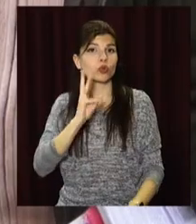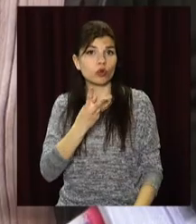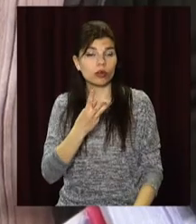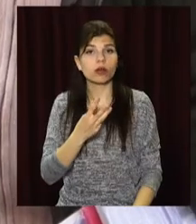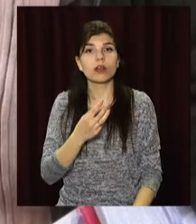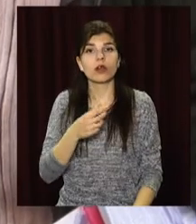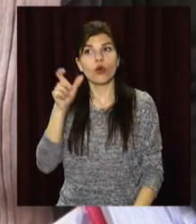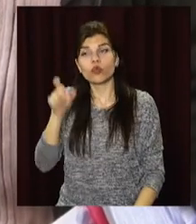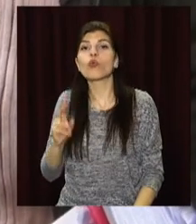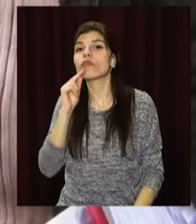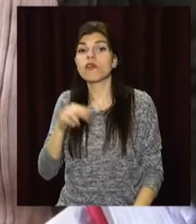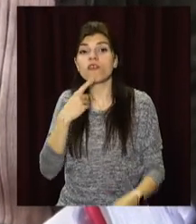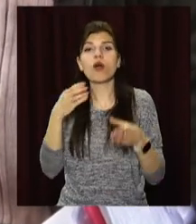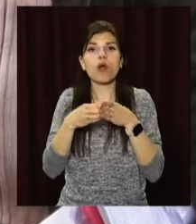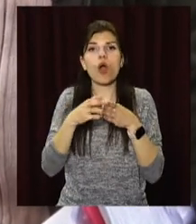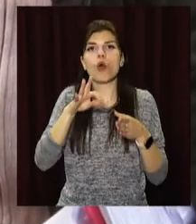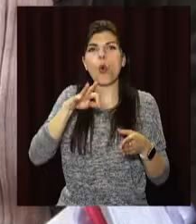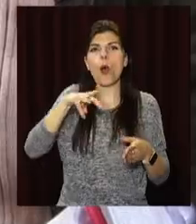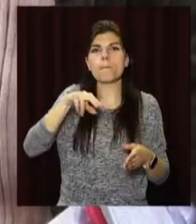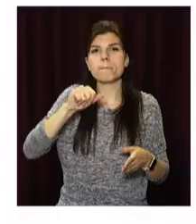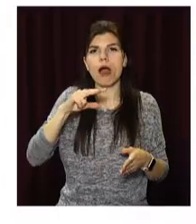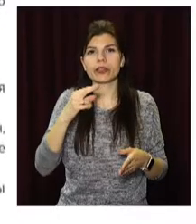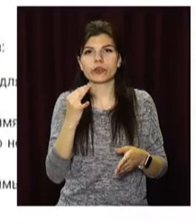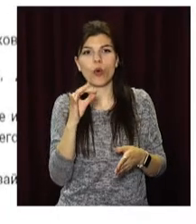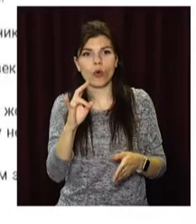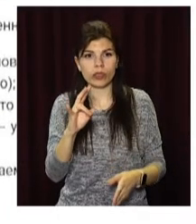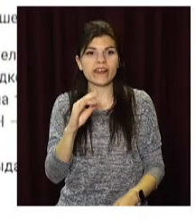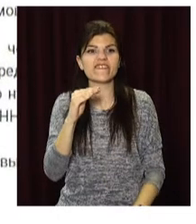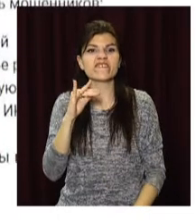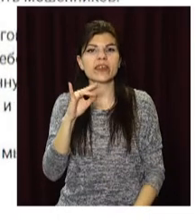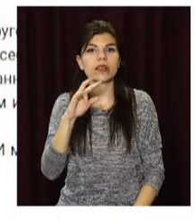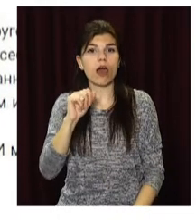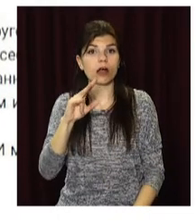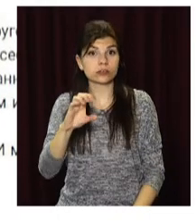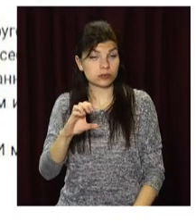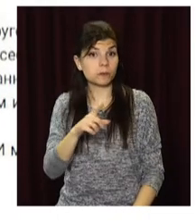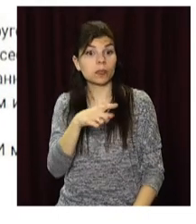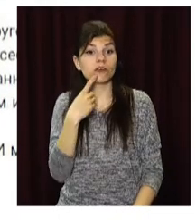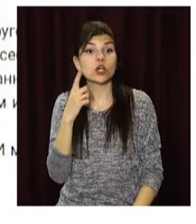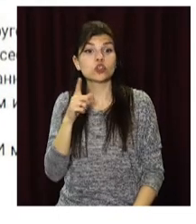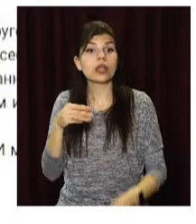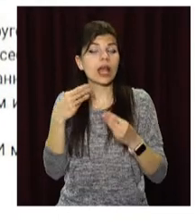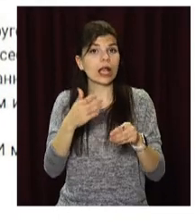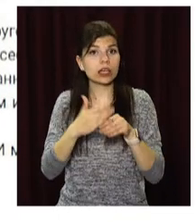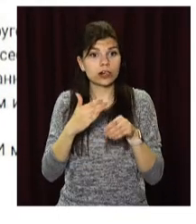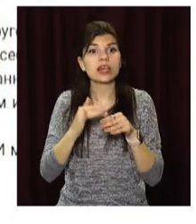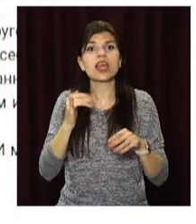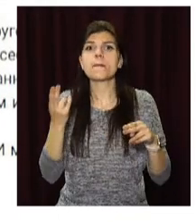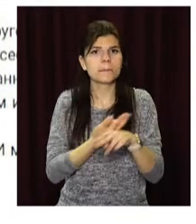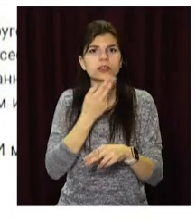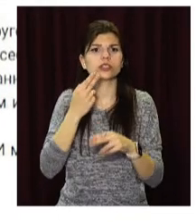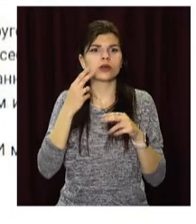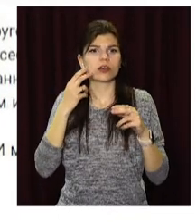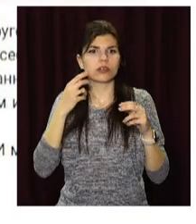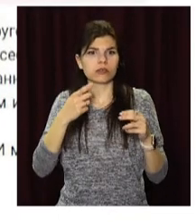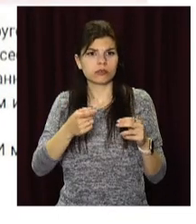Все почалося з компанії «Компаньйон Фінанс», говорить Ігор. На сайті цієї компанії йдеться про те, що вони дають кредити і без фото зі